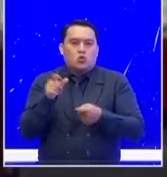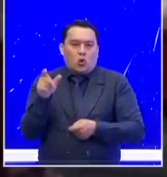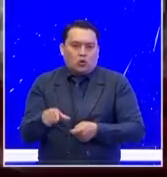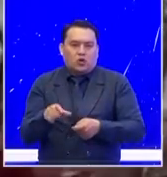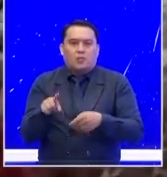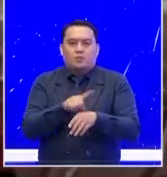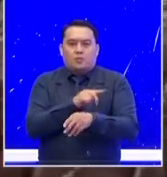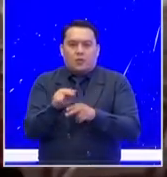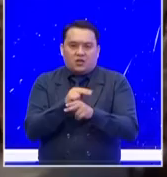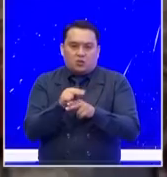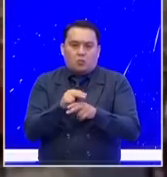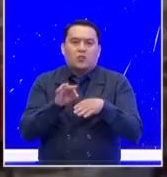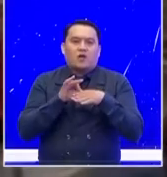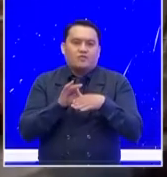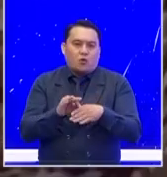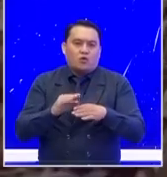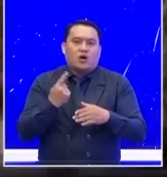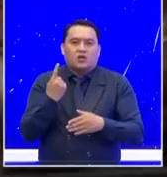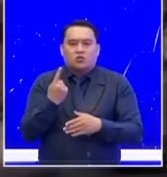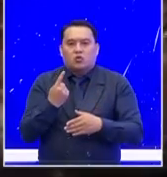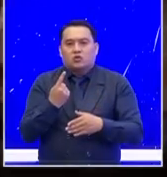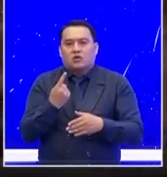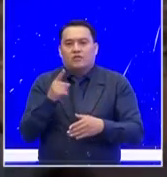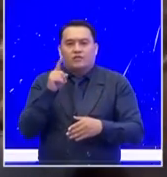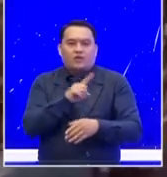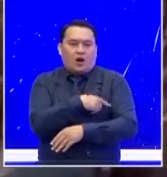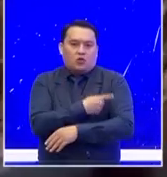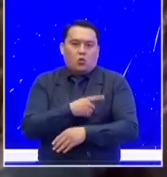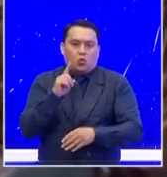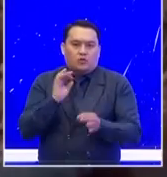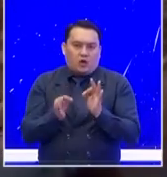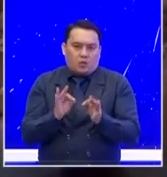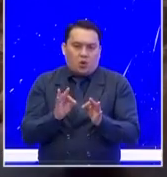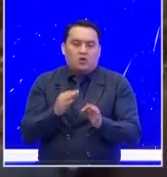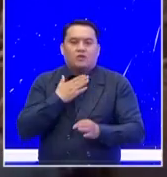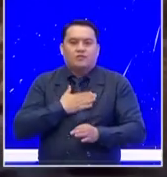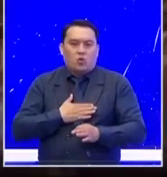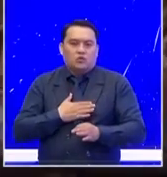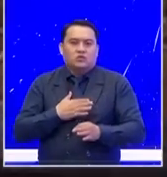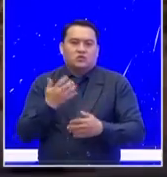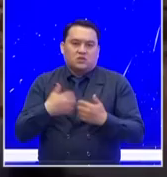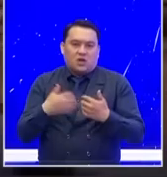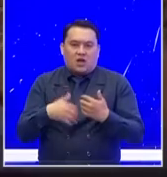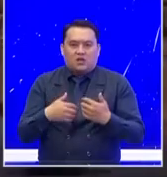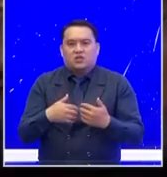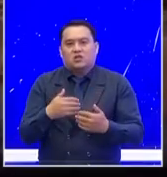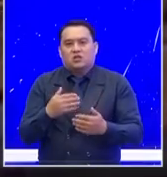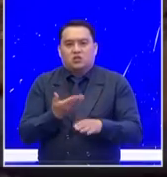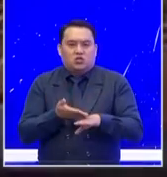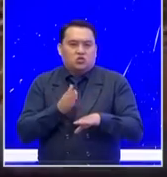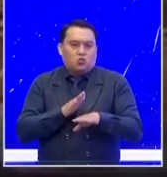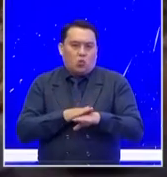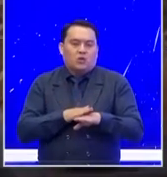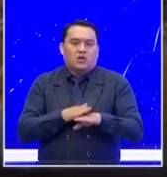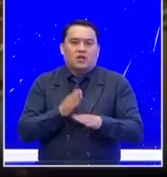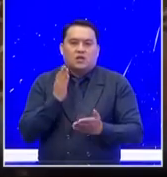необходимая медицинская помощь. Состояние одного оценивается врачами как удовлетворительное, другого – средней степени тяжести, говорится